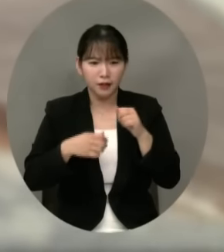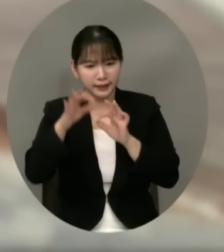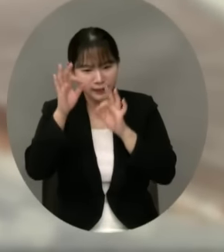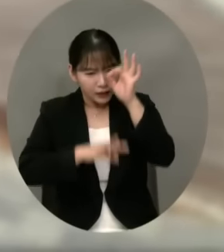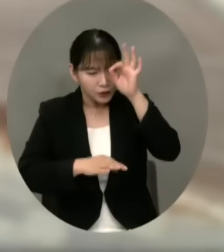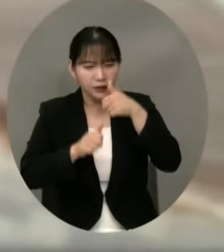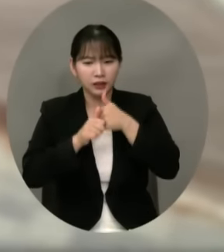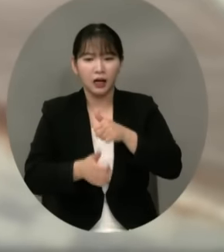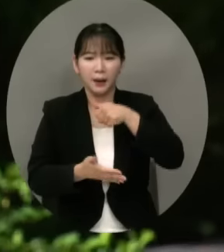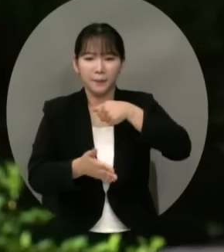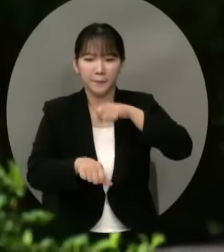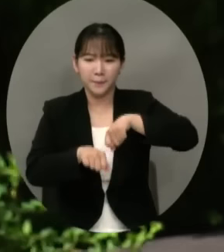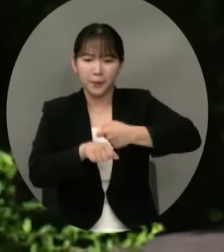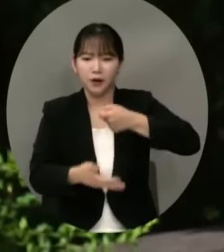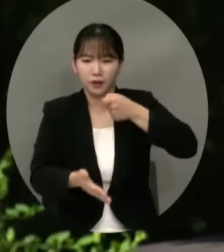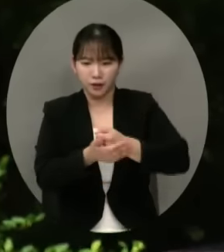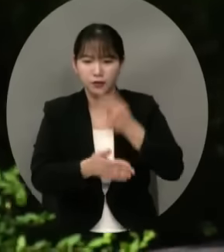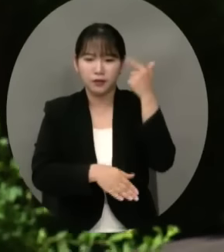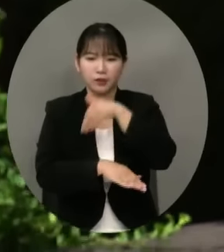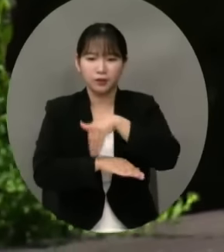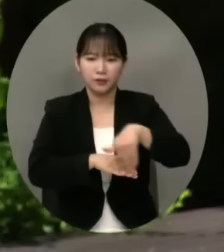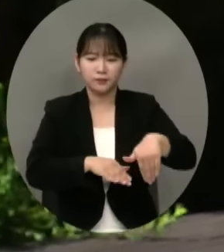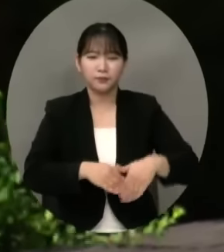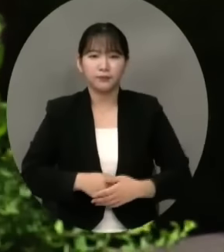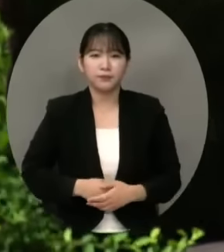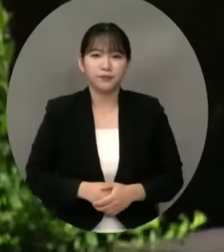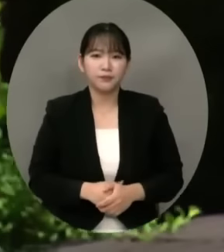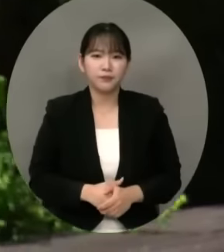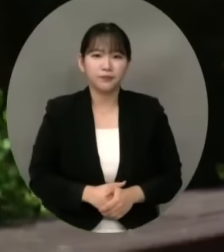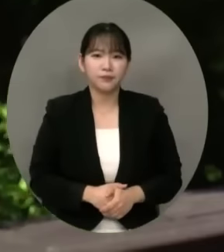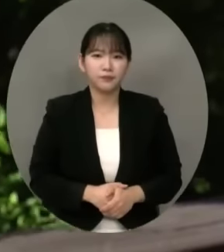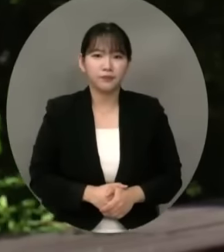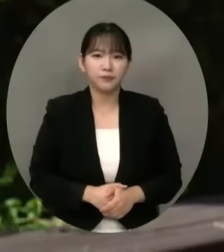여부에 따라 과실치상 등의 혐의를 적용할 방침입니다. MBC 뉴스 서희령입니다.